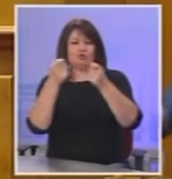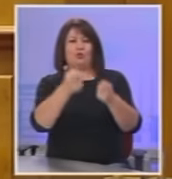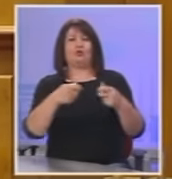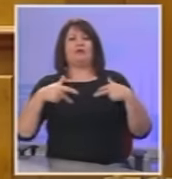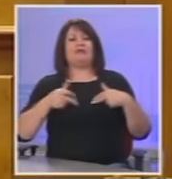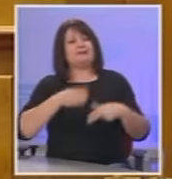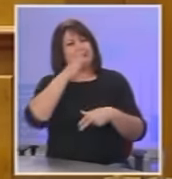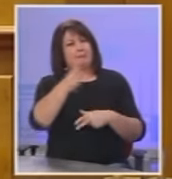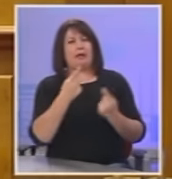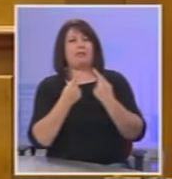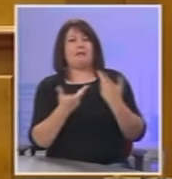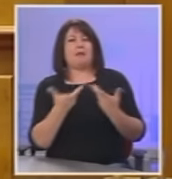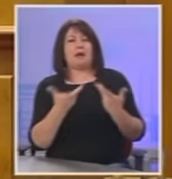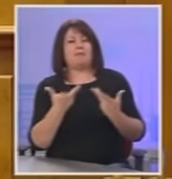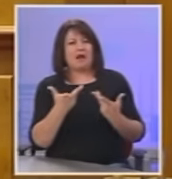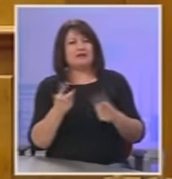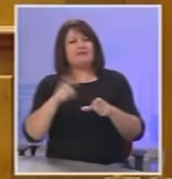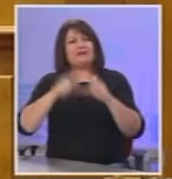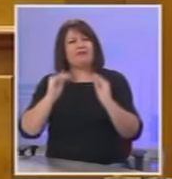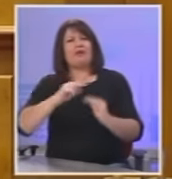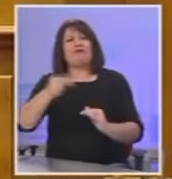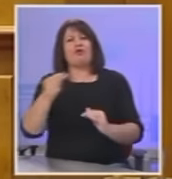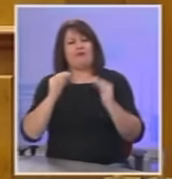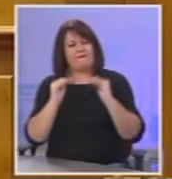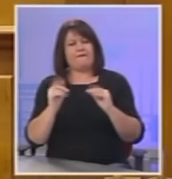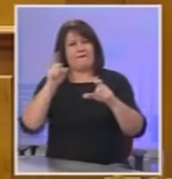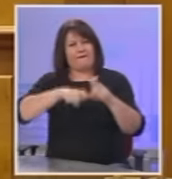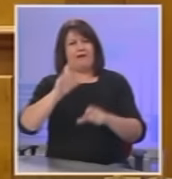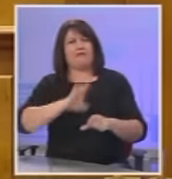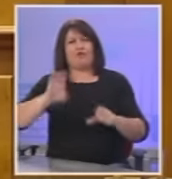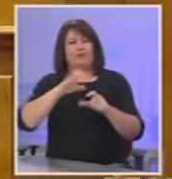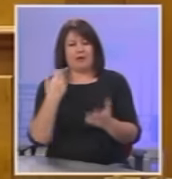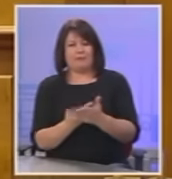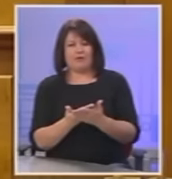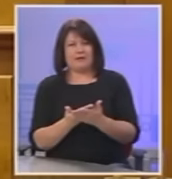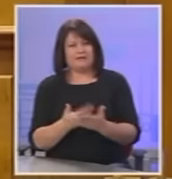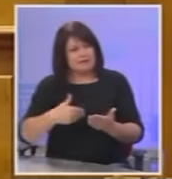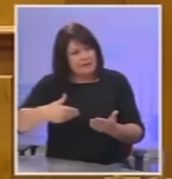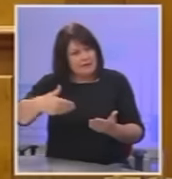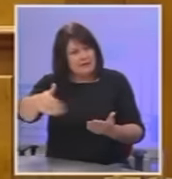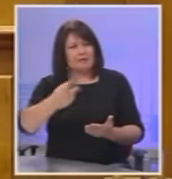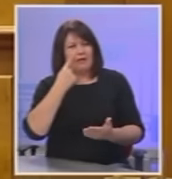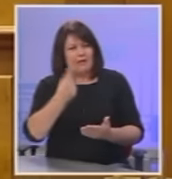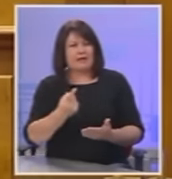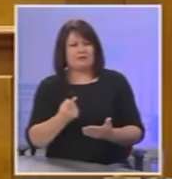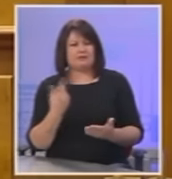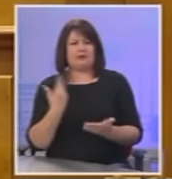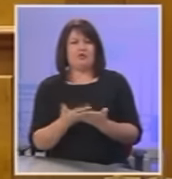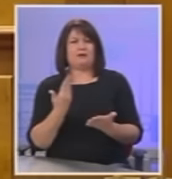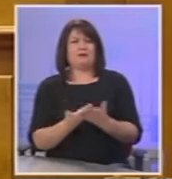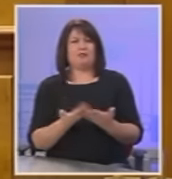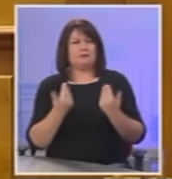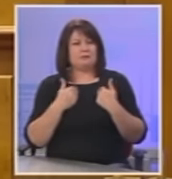να διαπραγματευτεί για να κρατηθεί η χώρα στο ευρώ. Το αποδεικνύουμε και τώρα και θα το αποδεικνύουμε επιβεβαιώντας άλλη μια